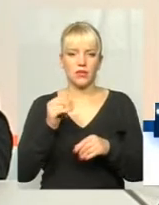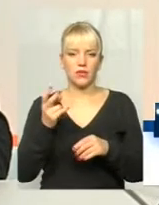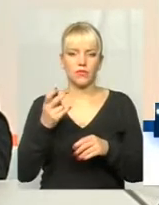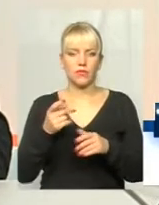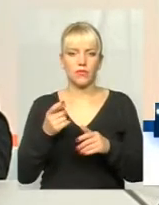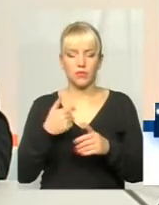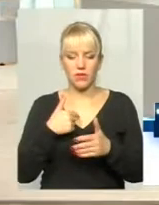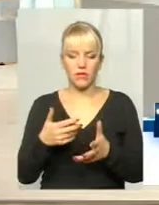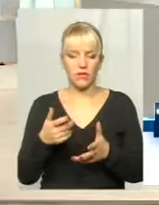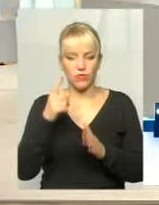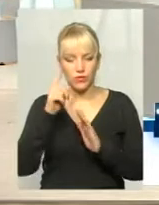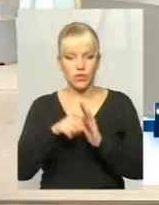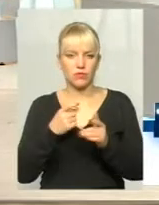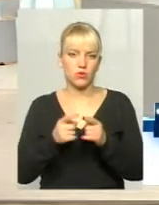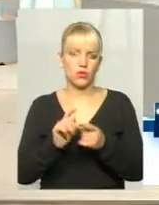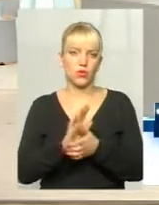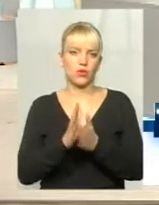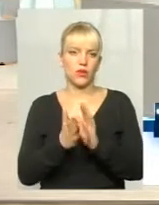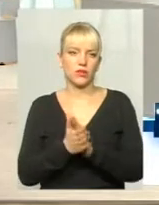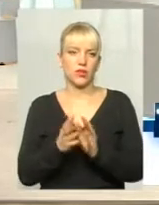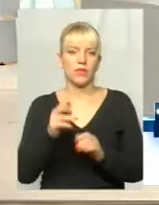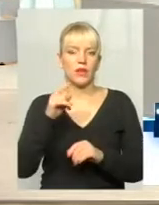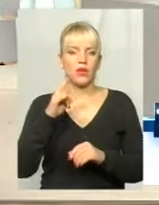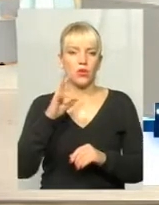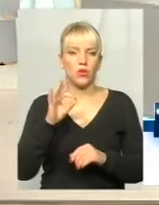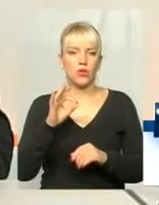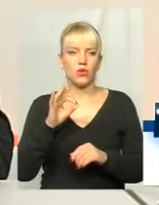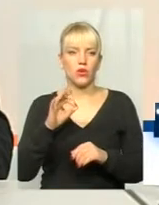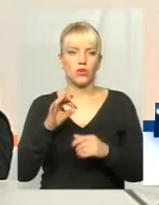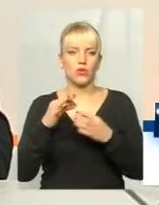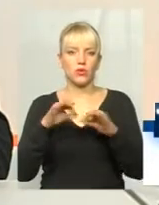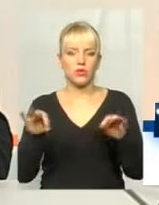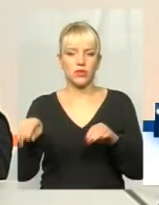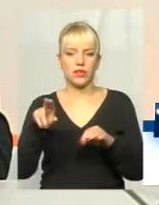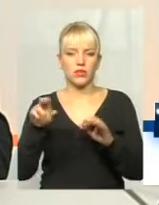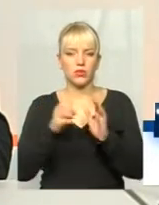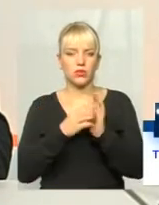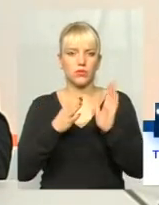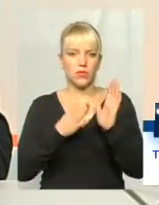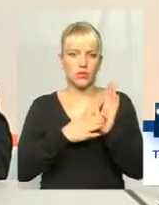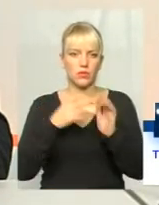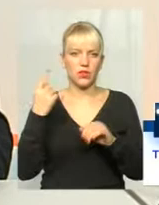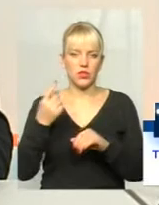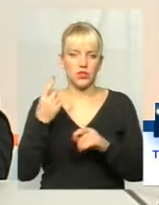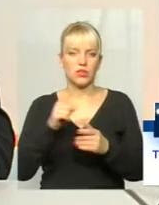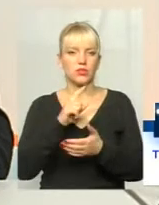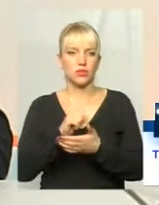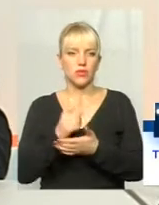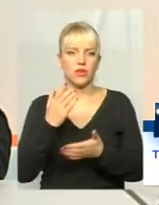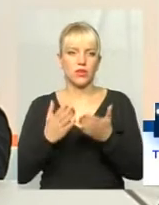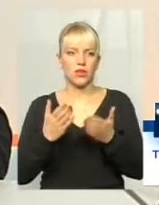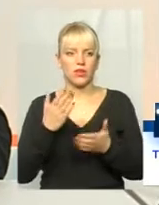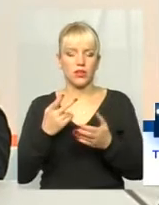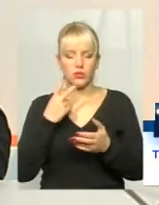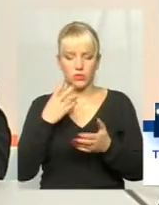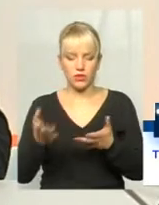цю ситуацію. А допускати до зняття показників лічильників зобов'язані. Якщо встановлений абонент підніме свій договір